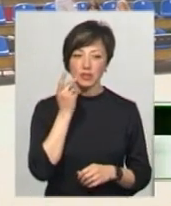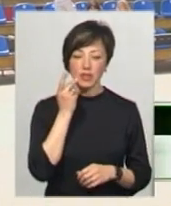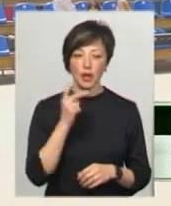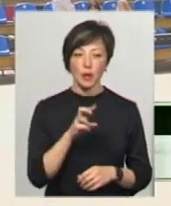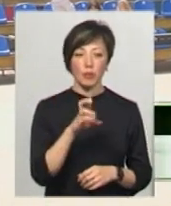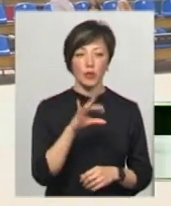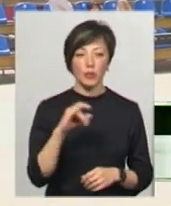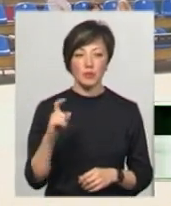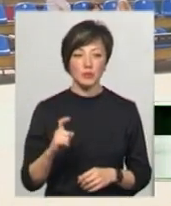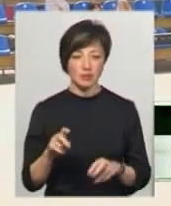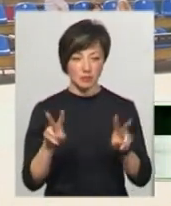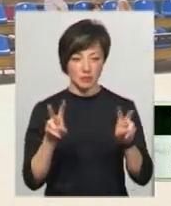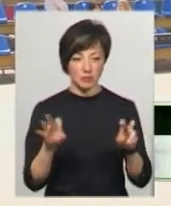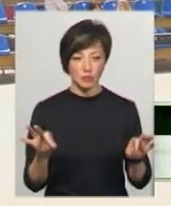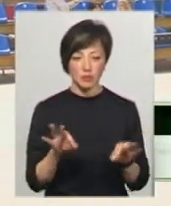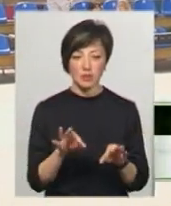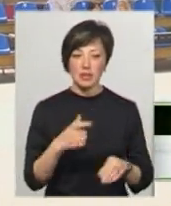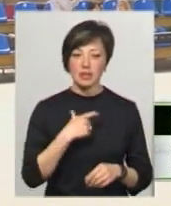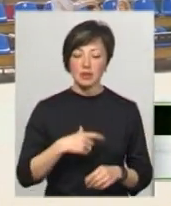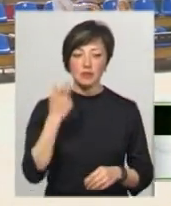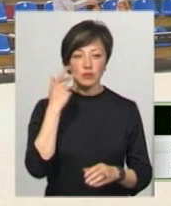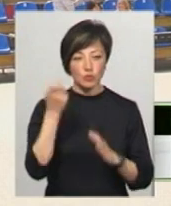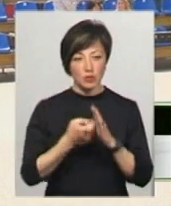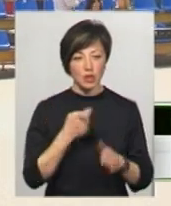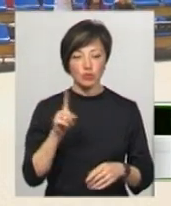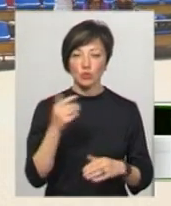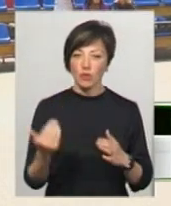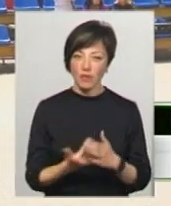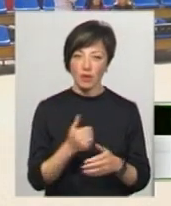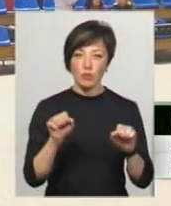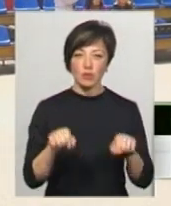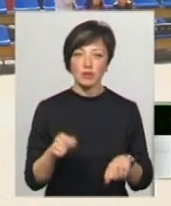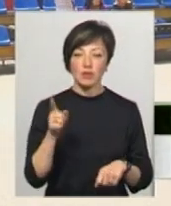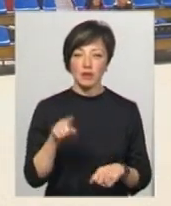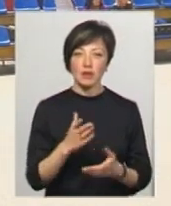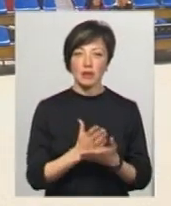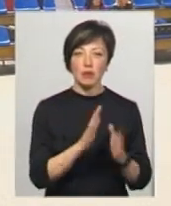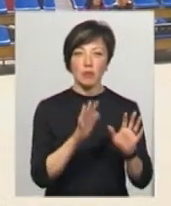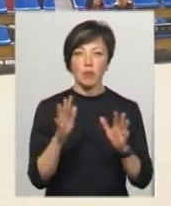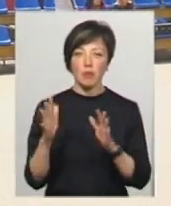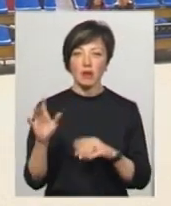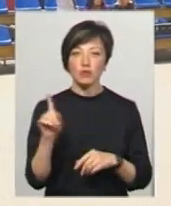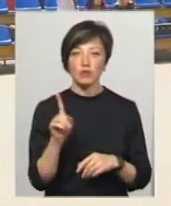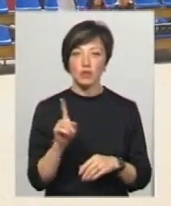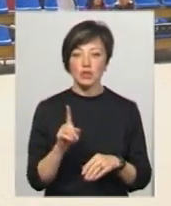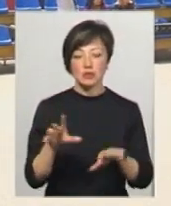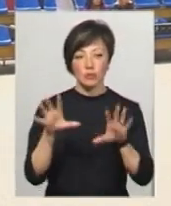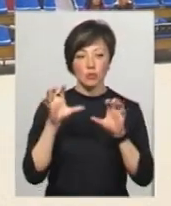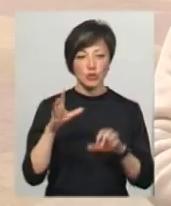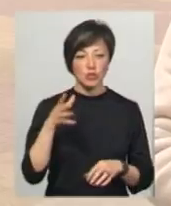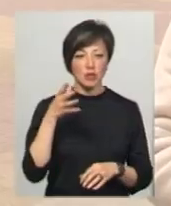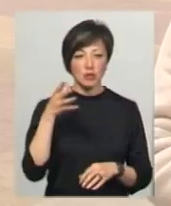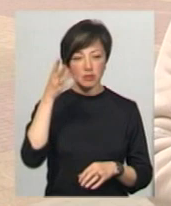плюс, тому що постійно для себе почерпаєш щось нове. І, можливо, навіть є такі моменти, що і щось запозичаєш в свою